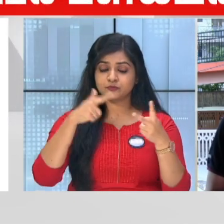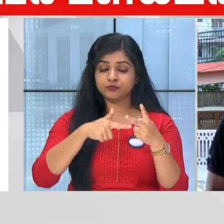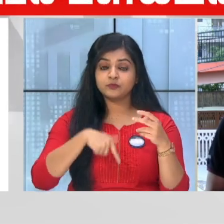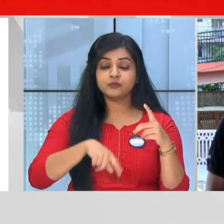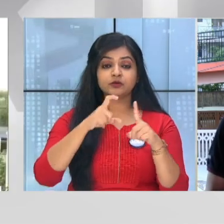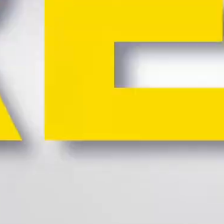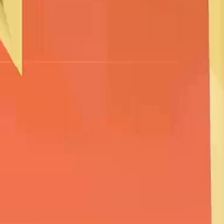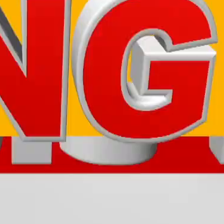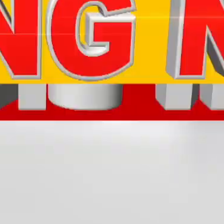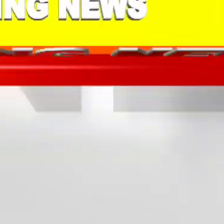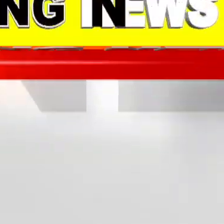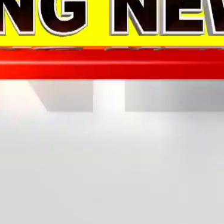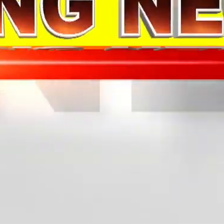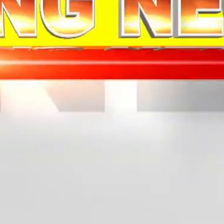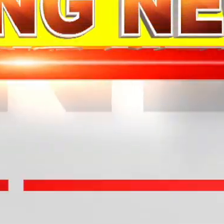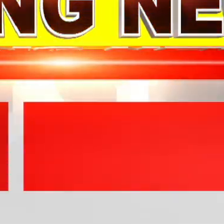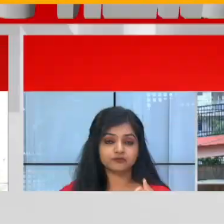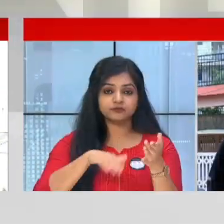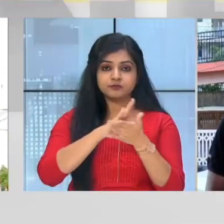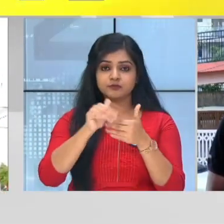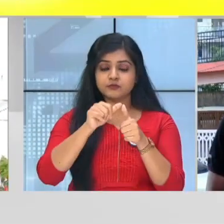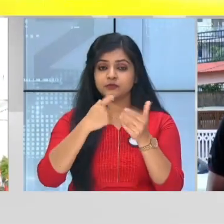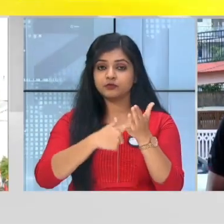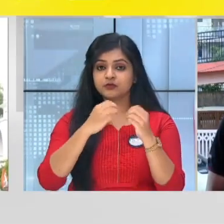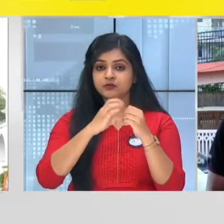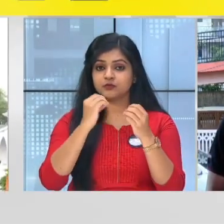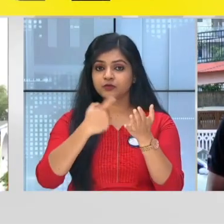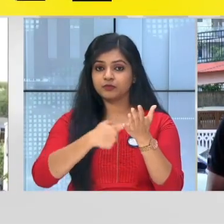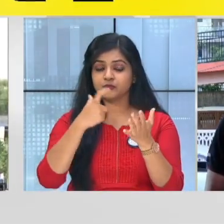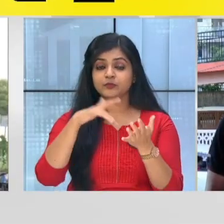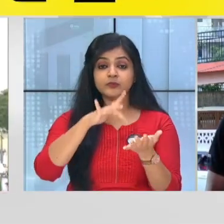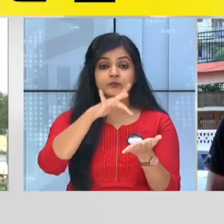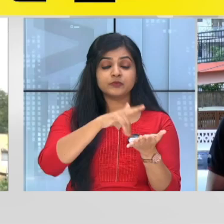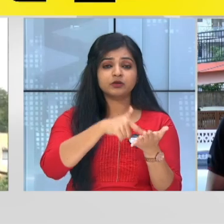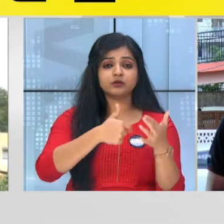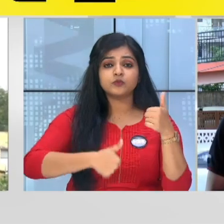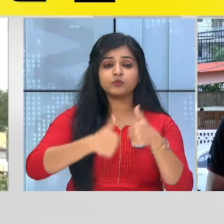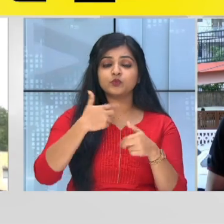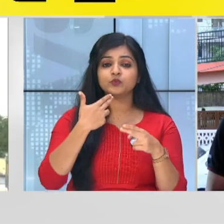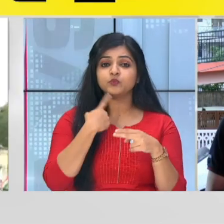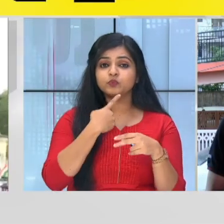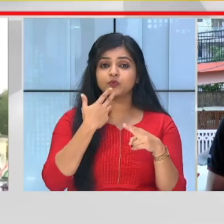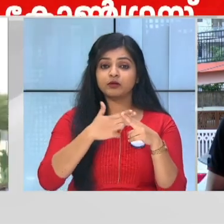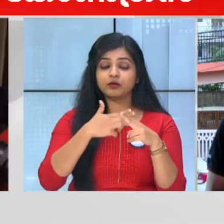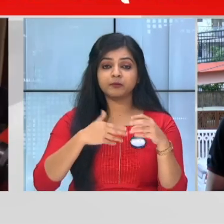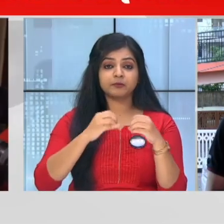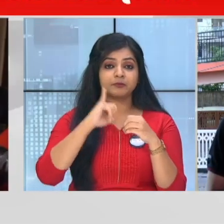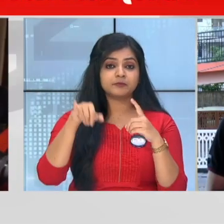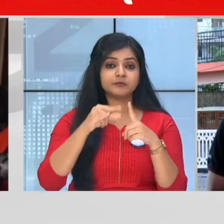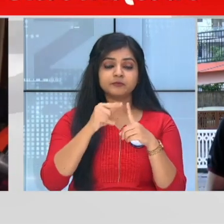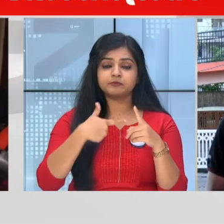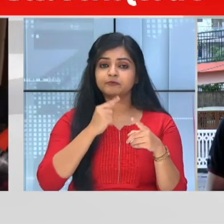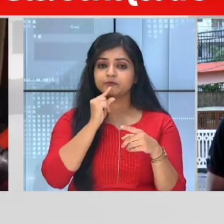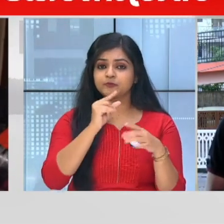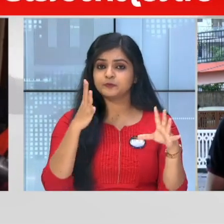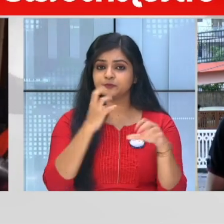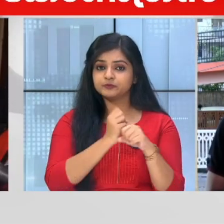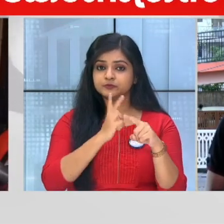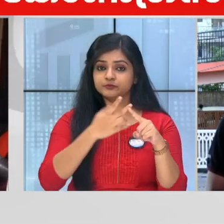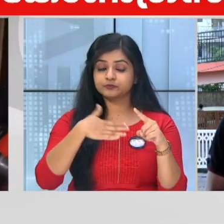ഹാർബറിലെ സ്ഥാനാർത്ഥിയെ നിശ്ചയിച്ചിട്ടില്ല. ഡയമണ്ട് ഹാർബറിലാണ് തൃണമൂൽ കോൺഗ്രസിലെ മമതാ